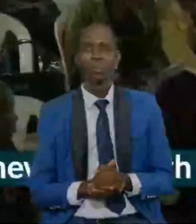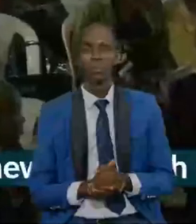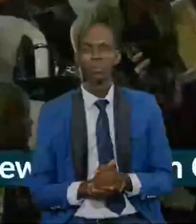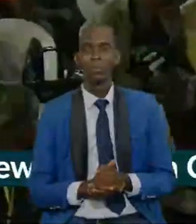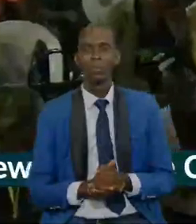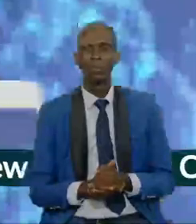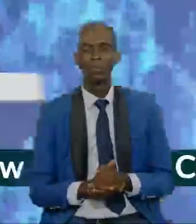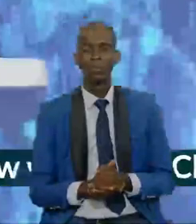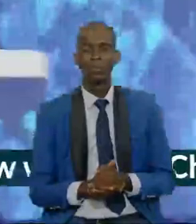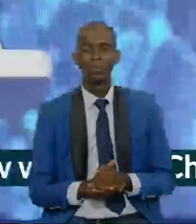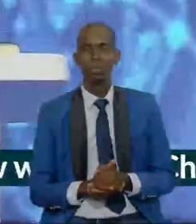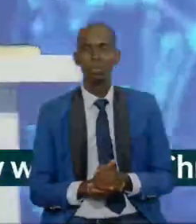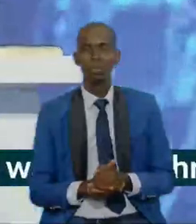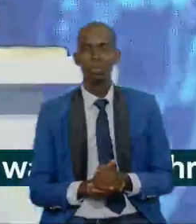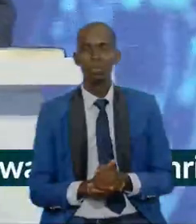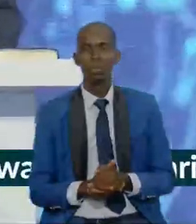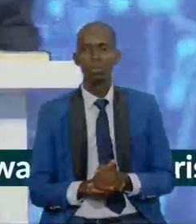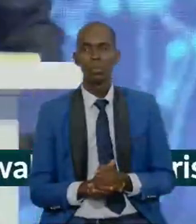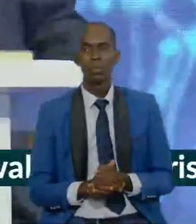gloire à Dieu.